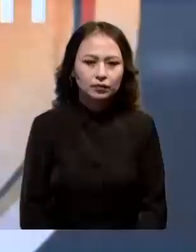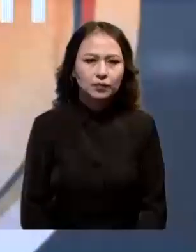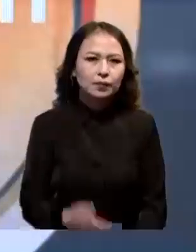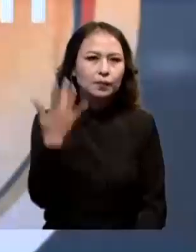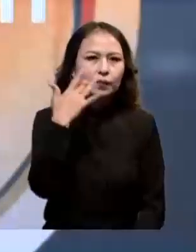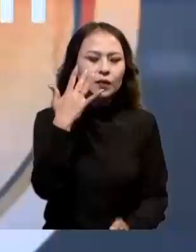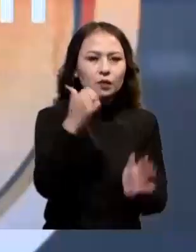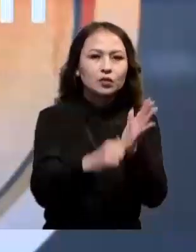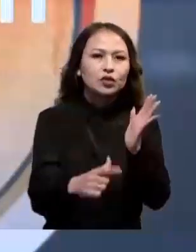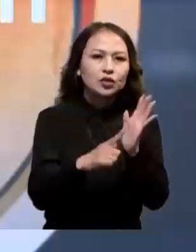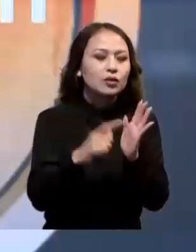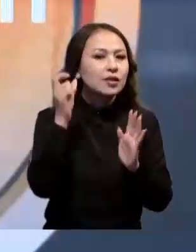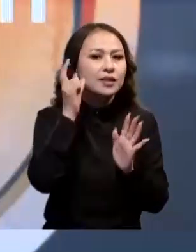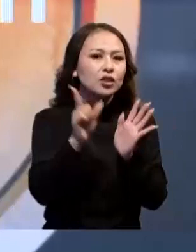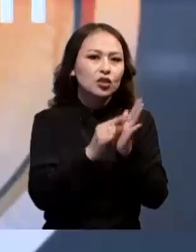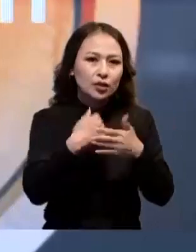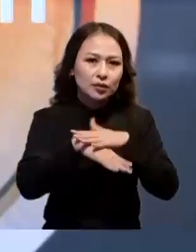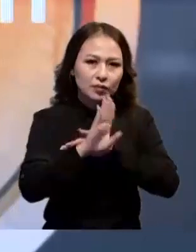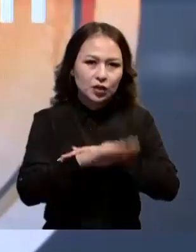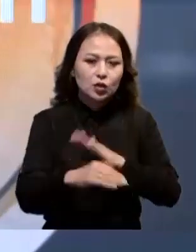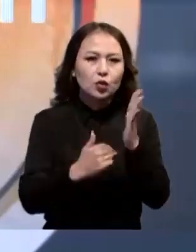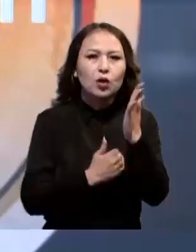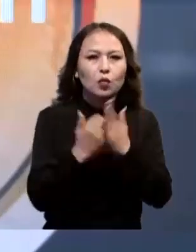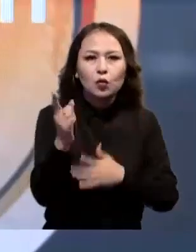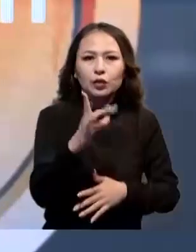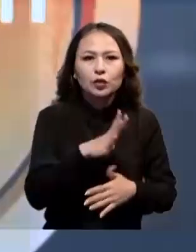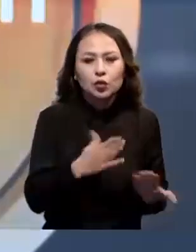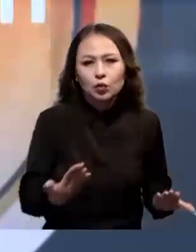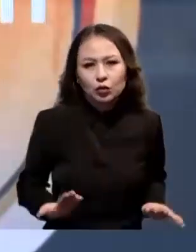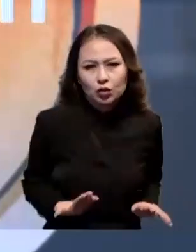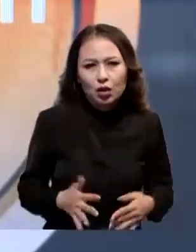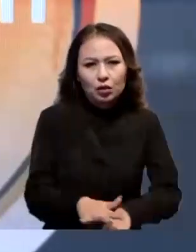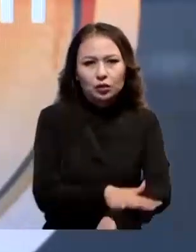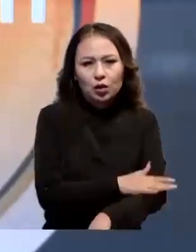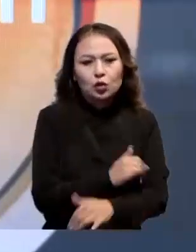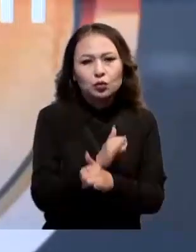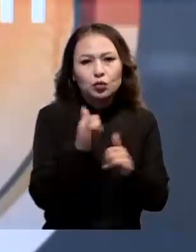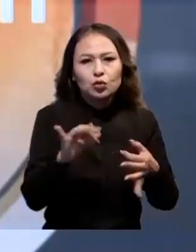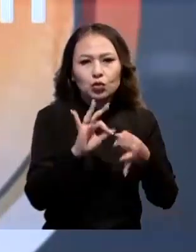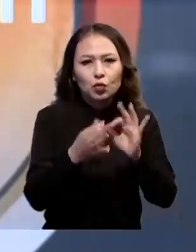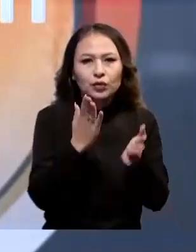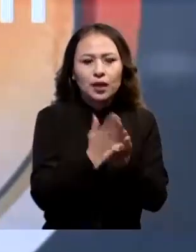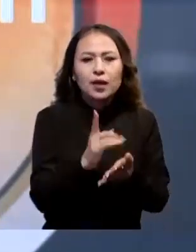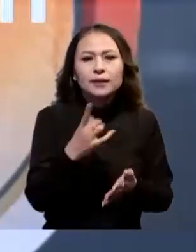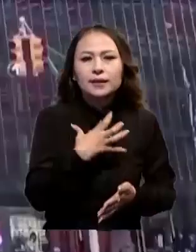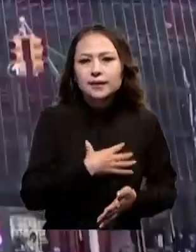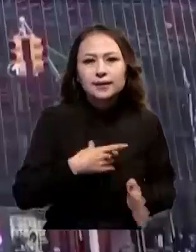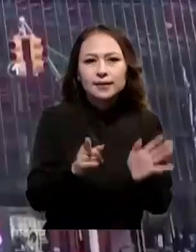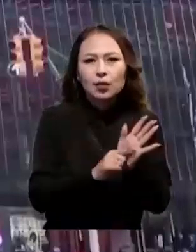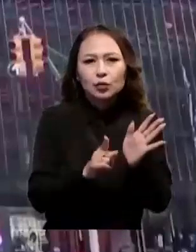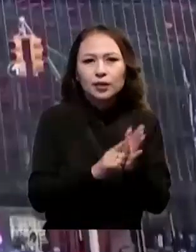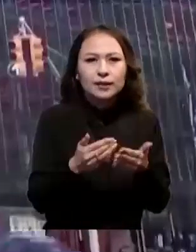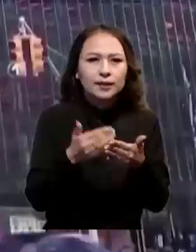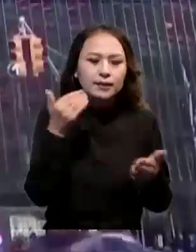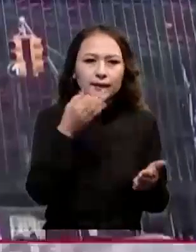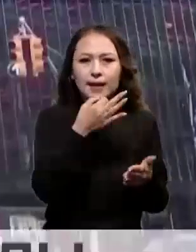Ал америкалықтар 67 жасында зейнетке шығады. Меженің жоғары болуы елде өмір сүру ұзақтығының артуымен түсіндіріліп отыр. Негізі зейнетке